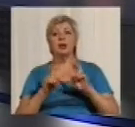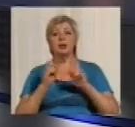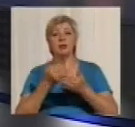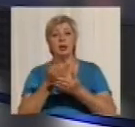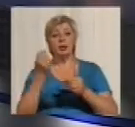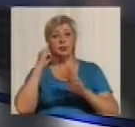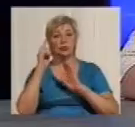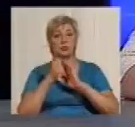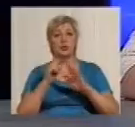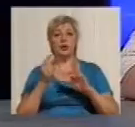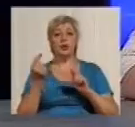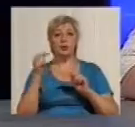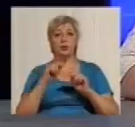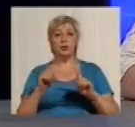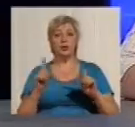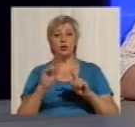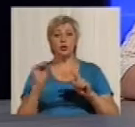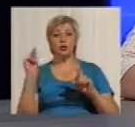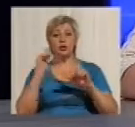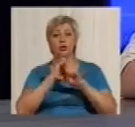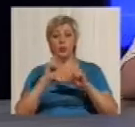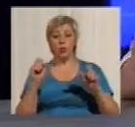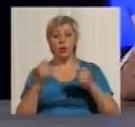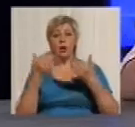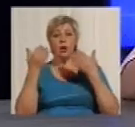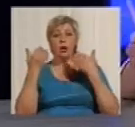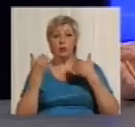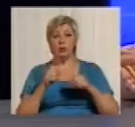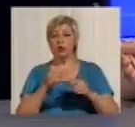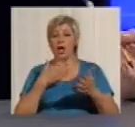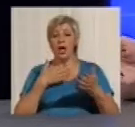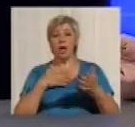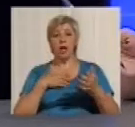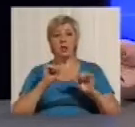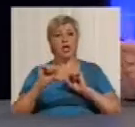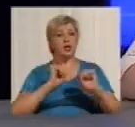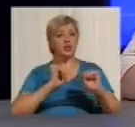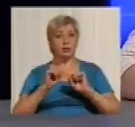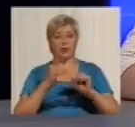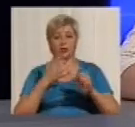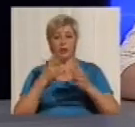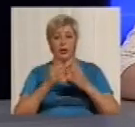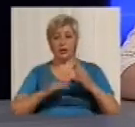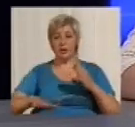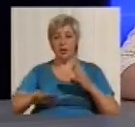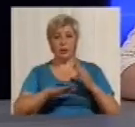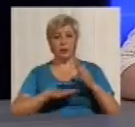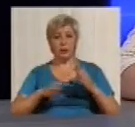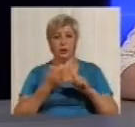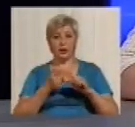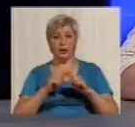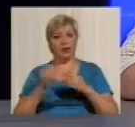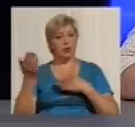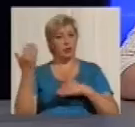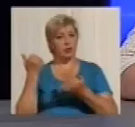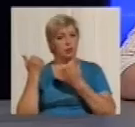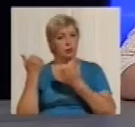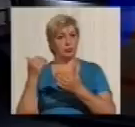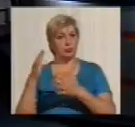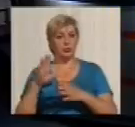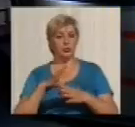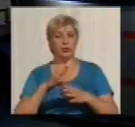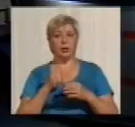що школа уже не розпоряджається майном та територією, яка їй належала? Добрий вечір. Ми узнали